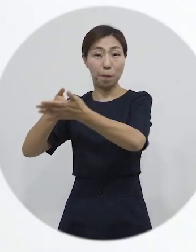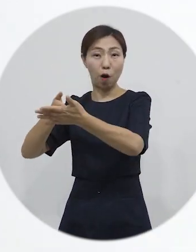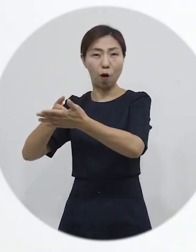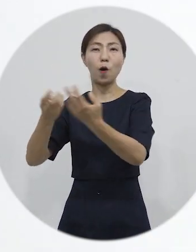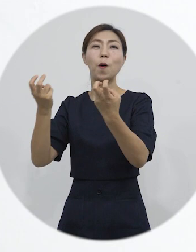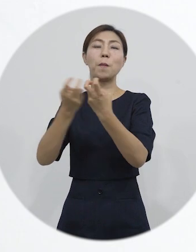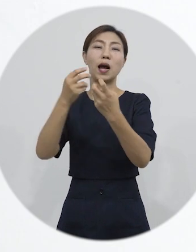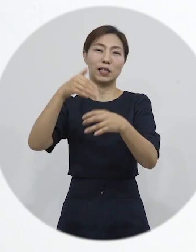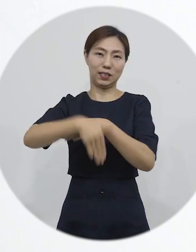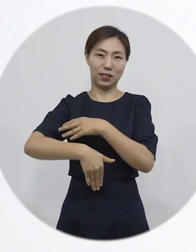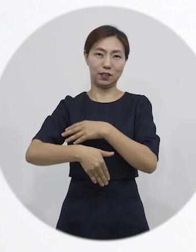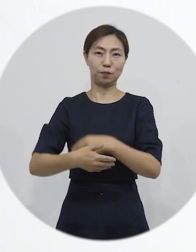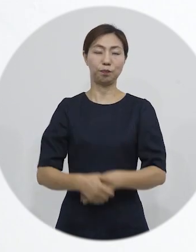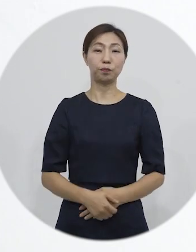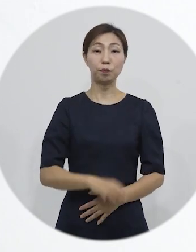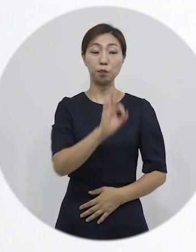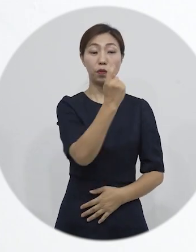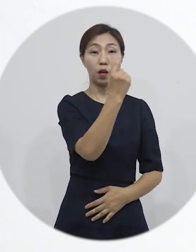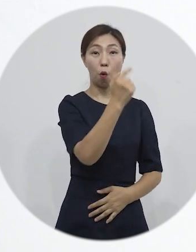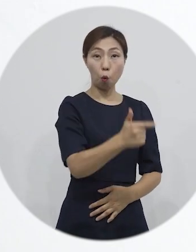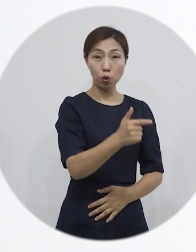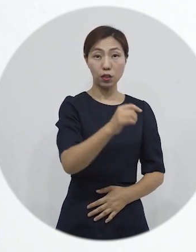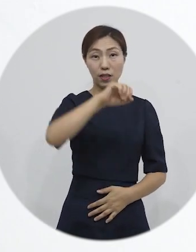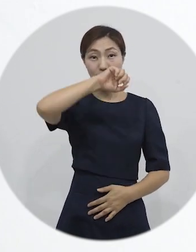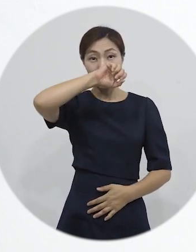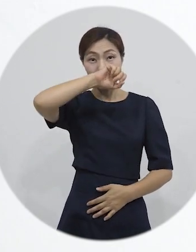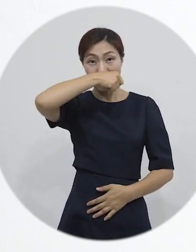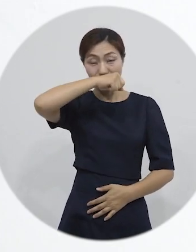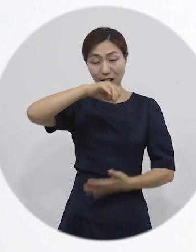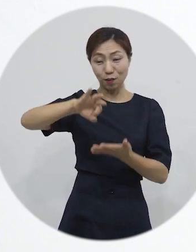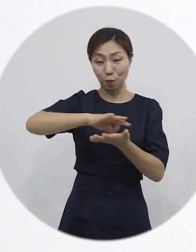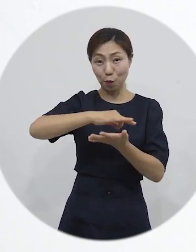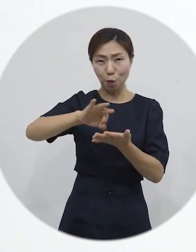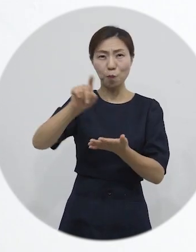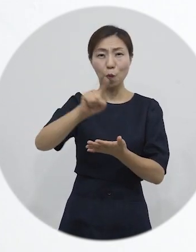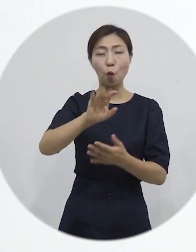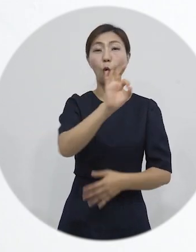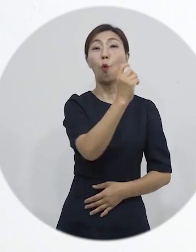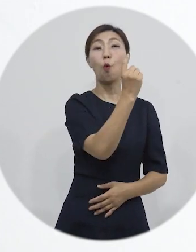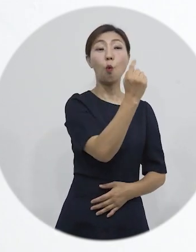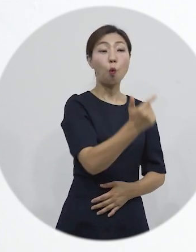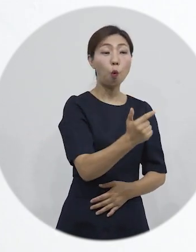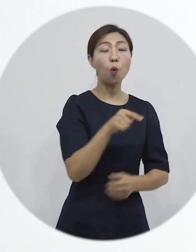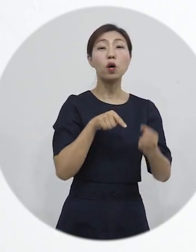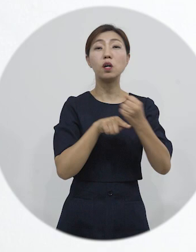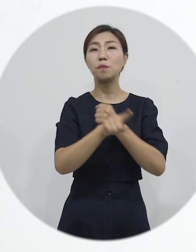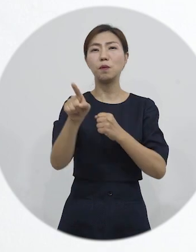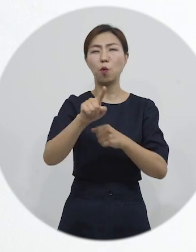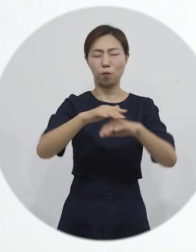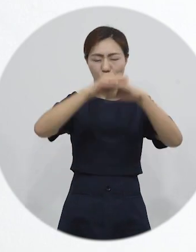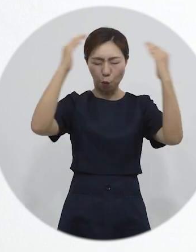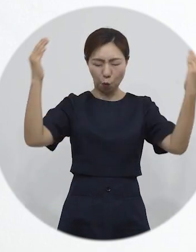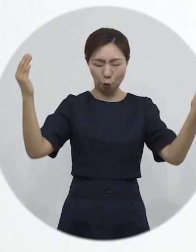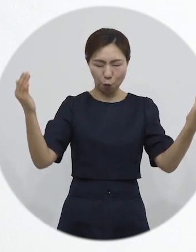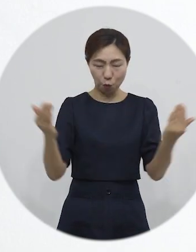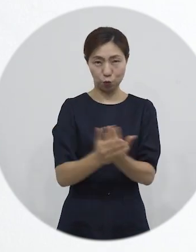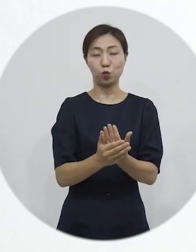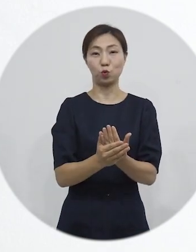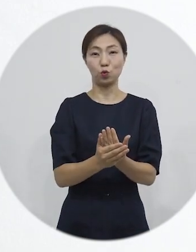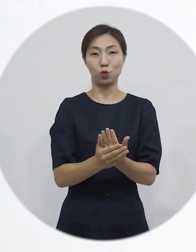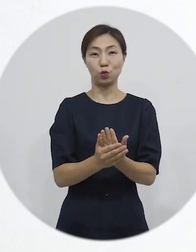있습니다. 그러니까 이 온예산 과정이라고 해서 온이라고 하는 거는요, 전체라고 하는 순 우리말이죠.